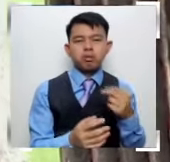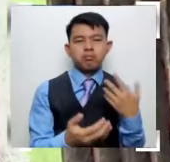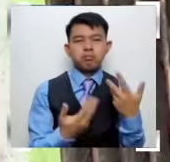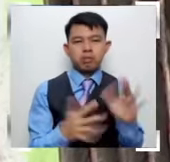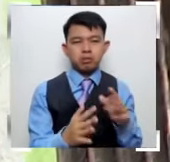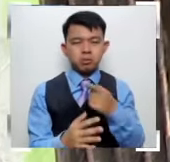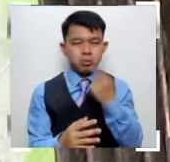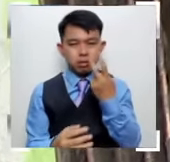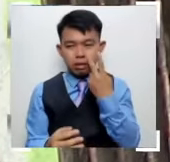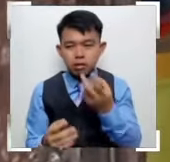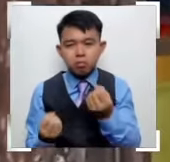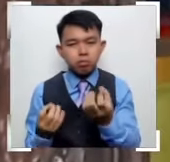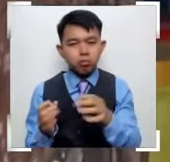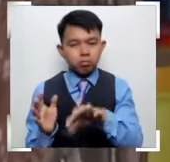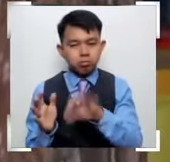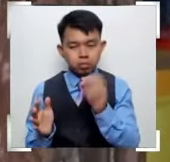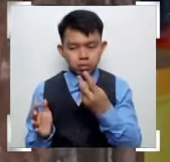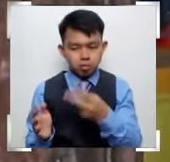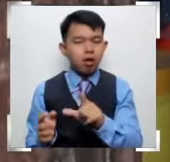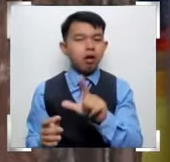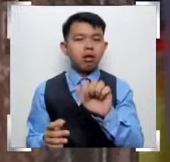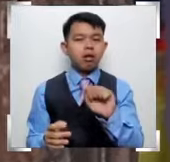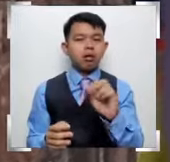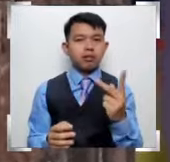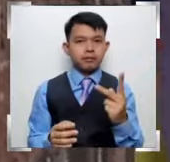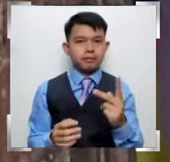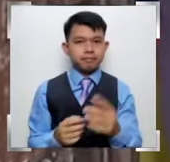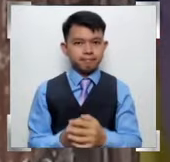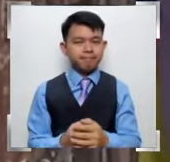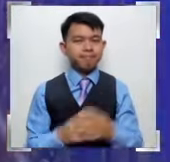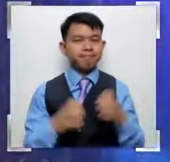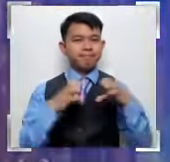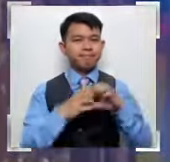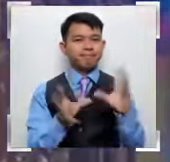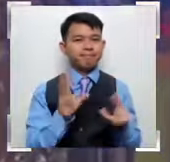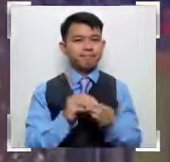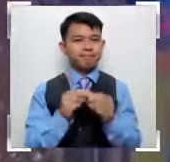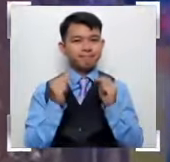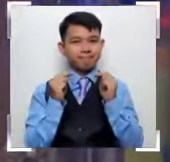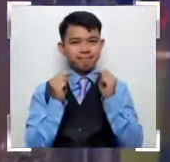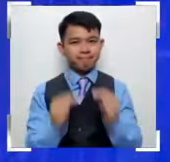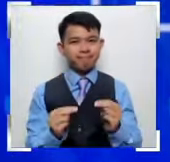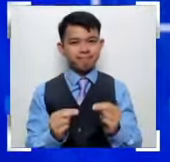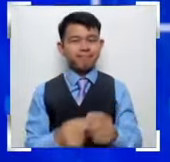sa GMA Integrated News, Sandra Aguinaldo, ang inyong saksi.